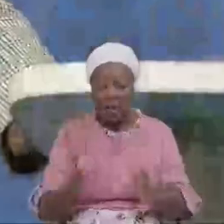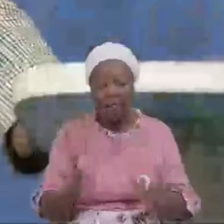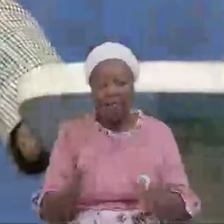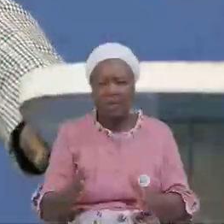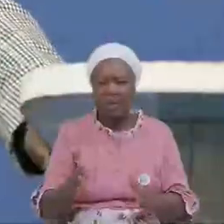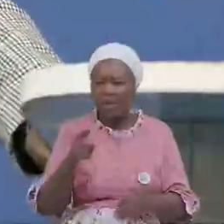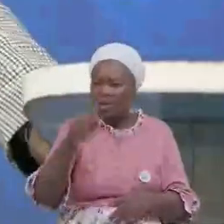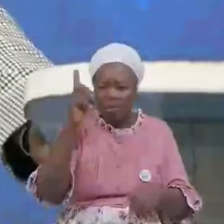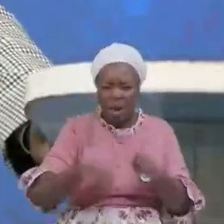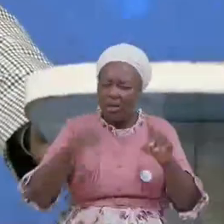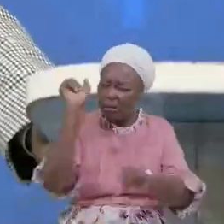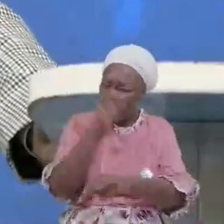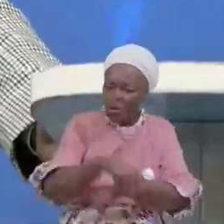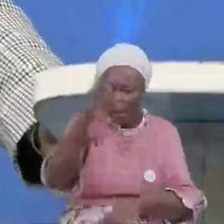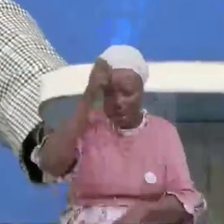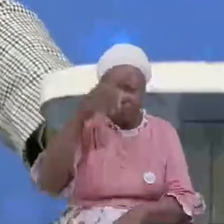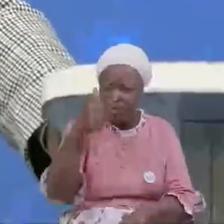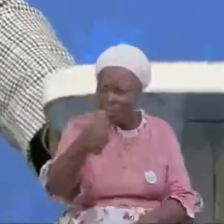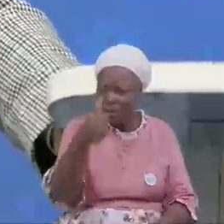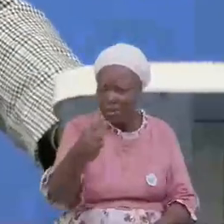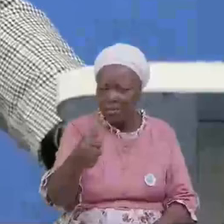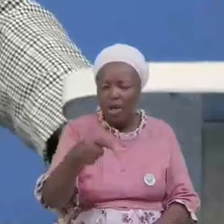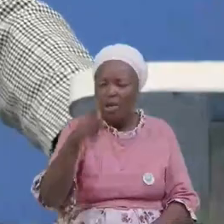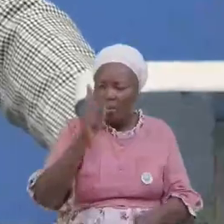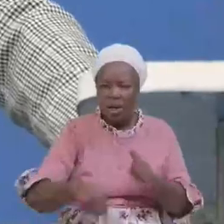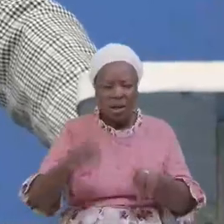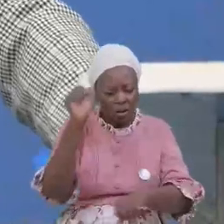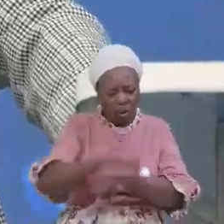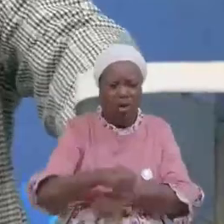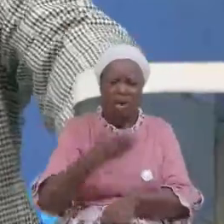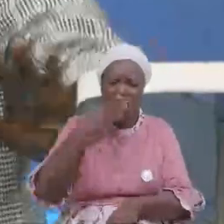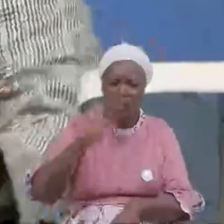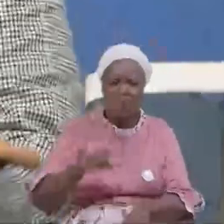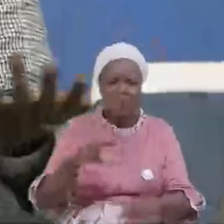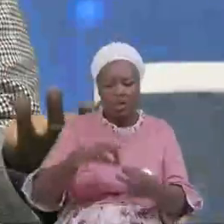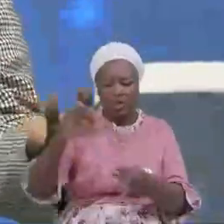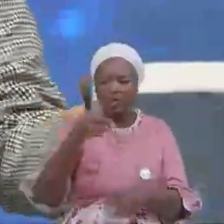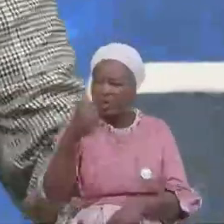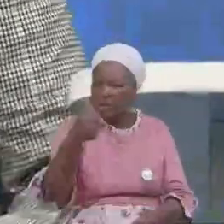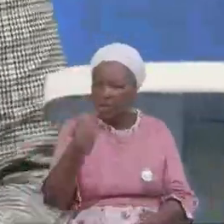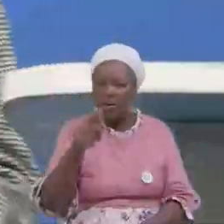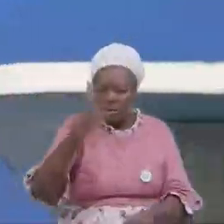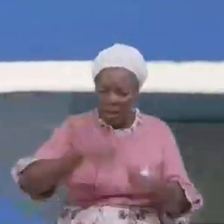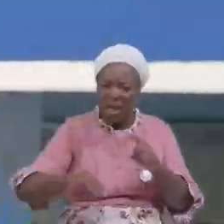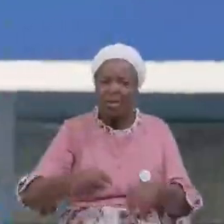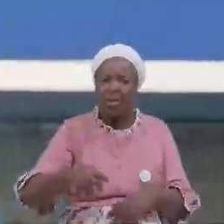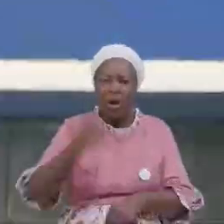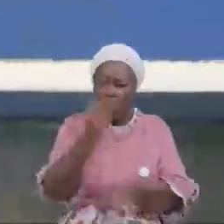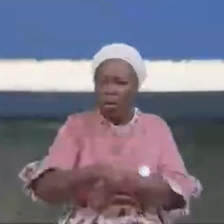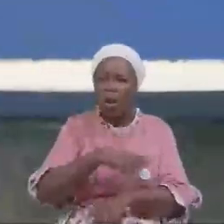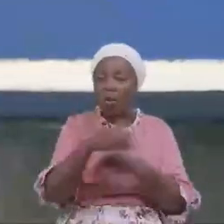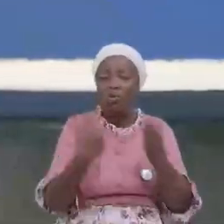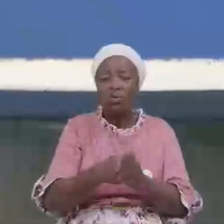Tu ne peux pas vaincre Satan de toi-même. Tu ne peux pas vaincre les mauvais esprits de toi-même. Tu ne peux pas vaincre ces démons de